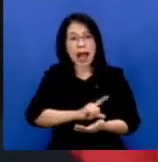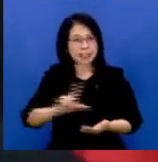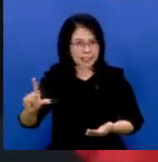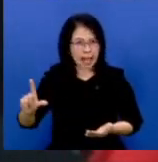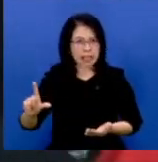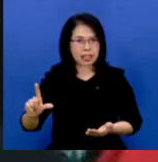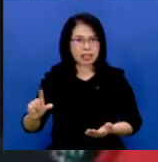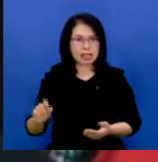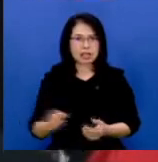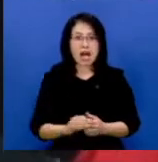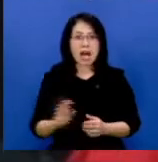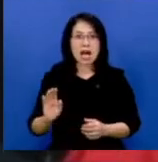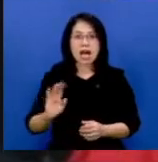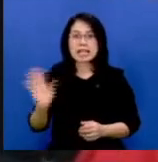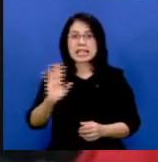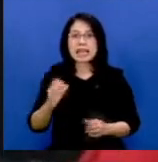tidak memecah belah.